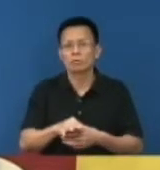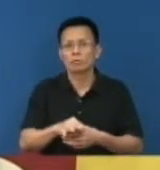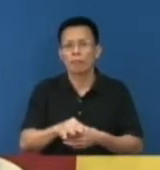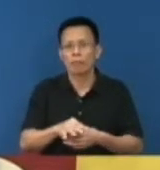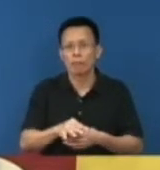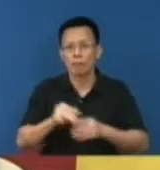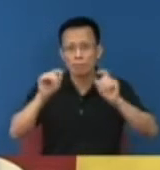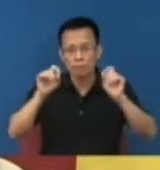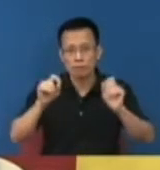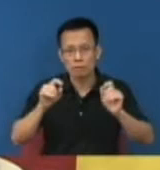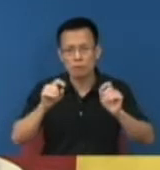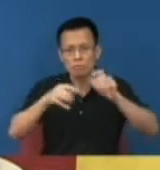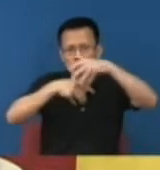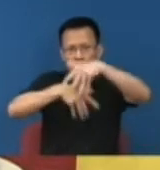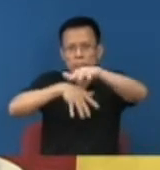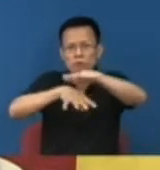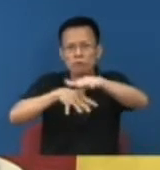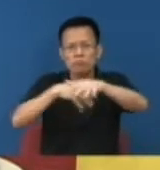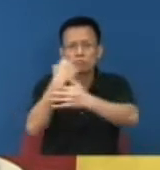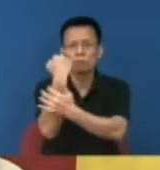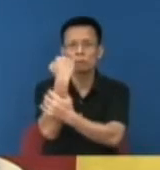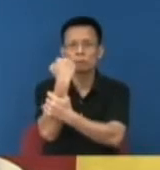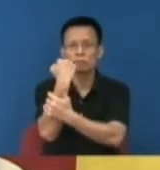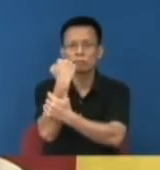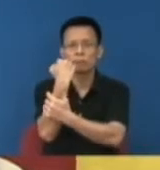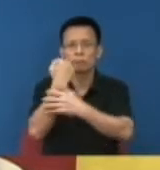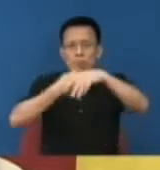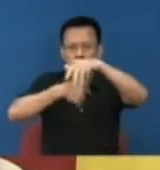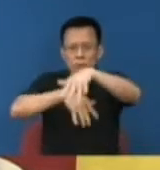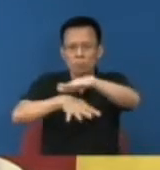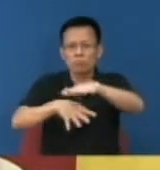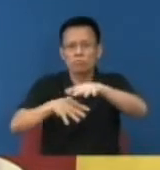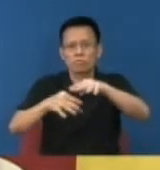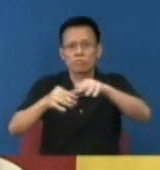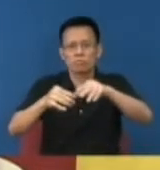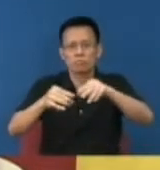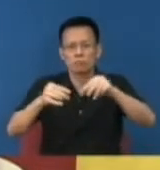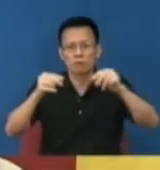點解有遊行，而呢個遊行其中。即係喺